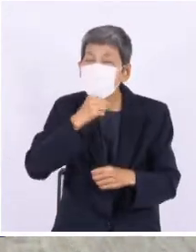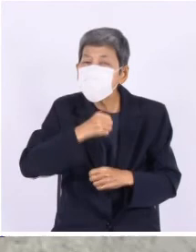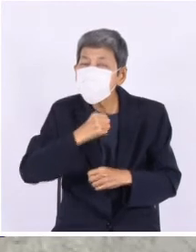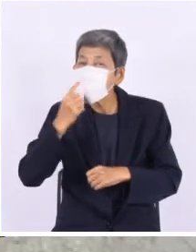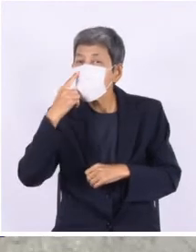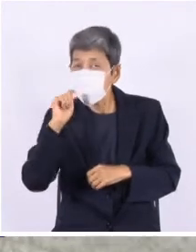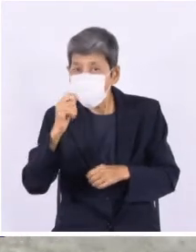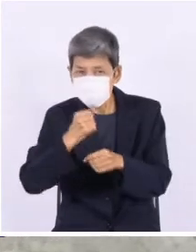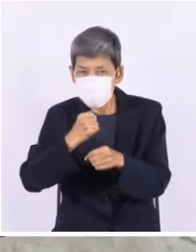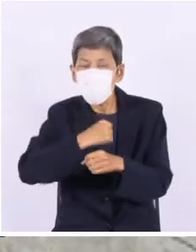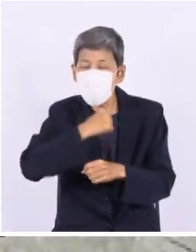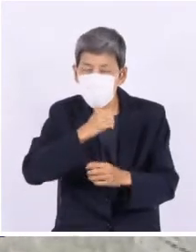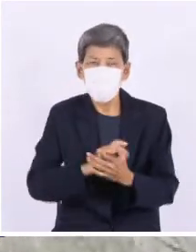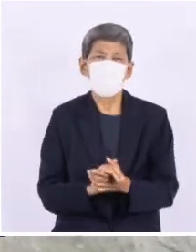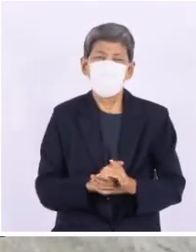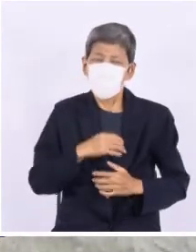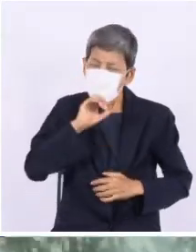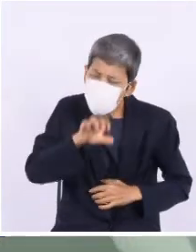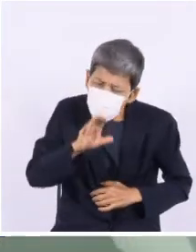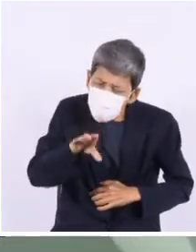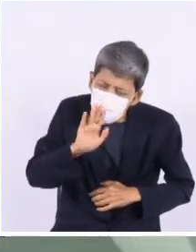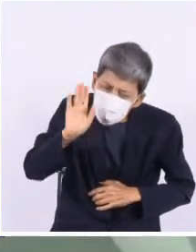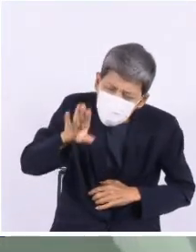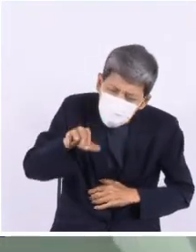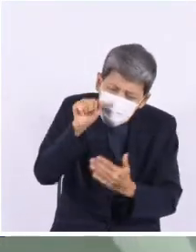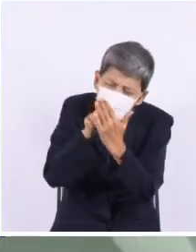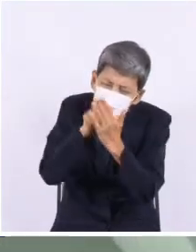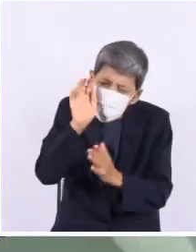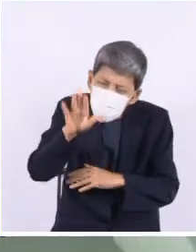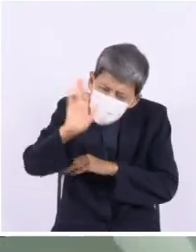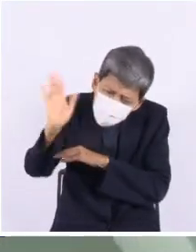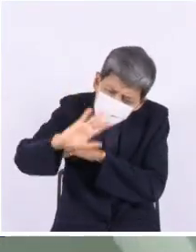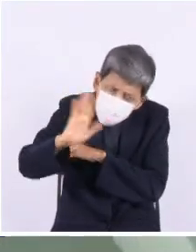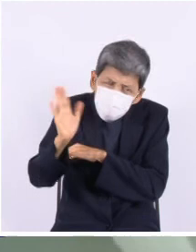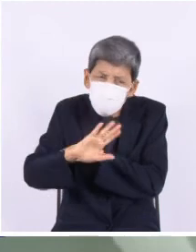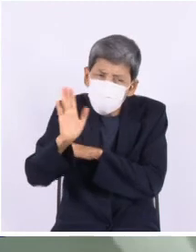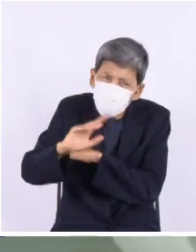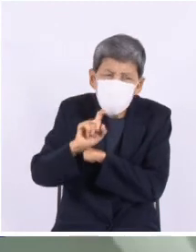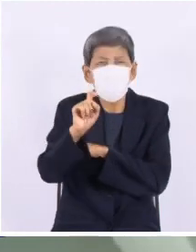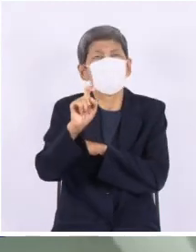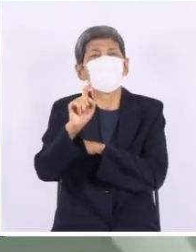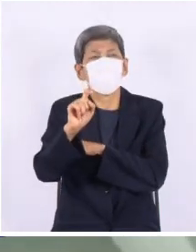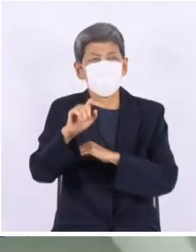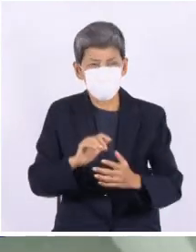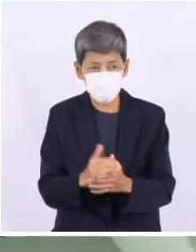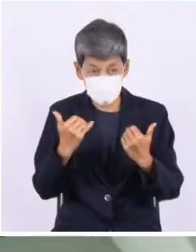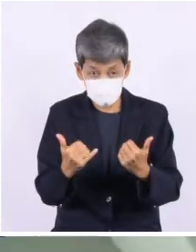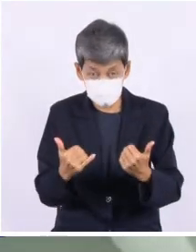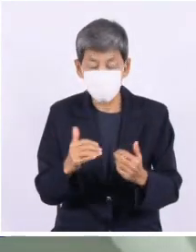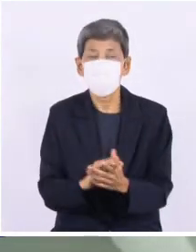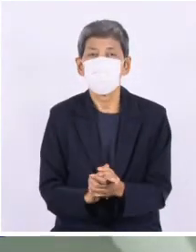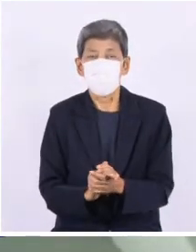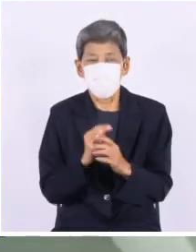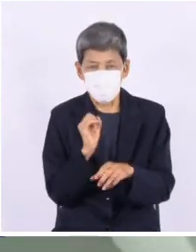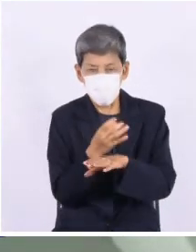คุณตาคือคุณตาวัฒนาร้องก็สื่อสารกับหลานอะโบกไม้โบกมือมันไม่ได้อะนะจนกระทั่งเจ้าหน้าที่มาช่ว